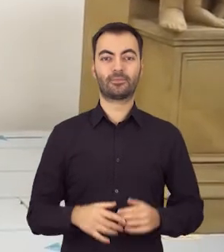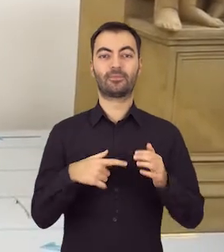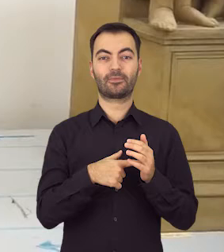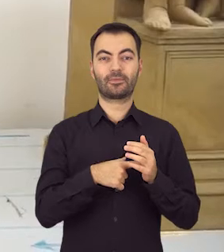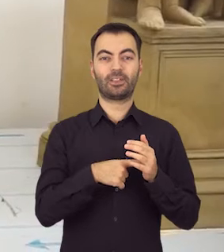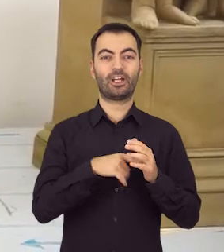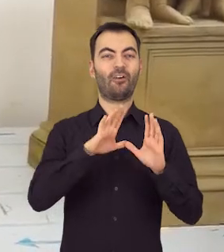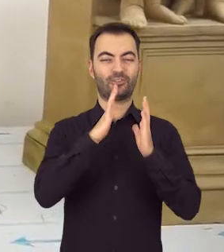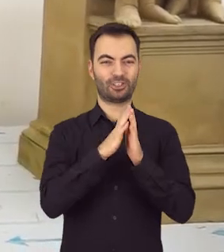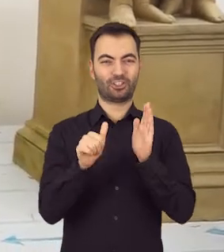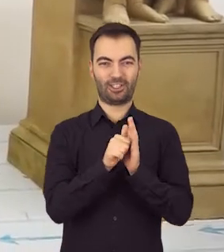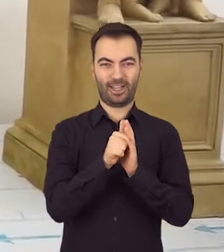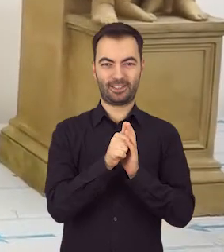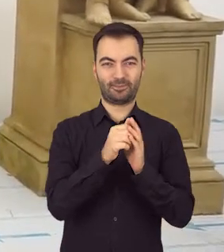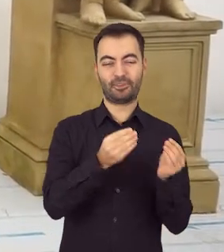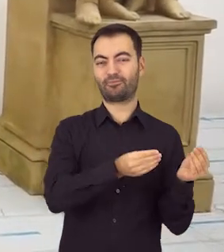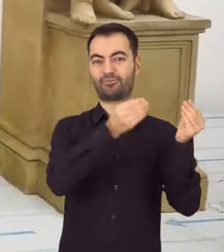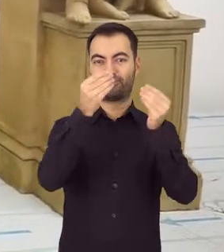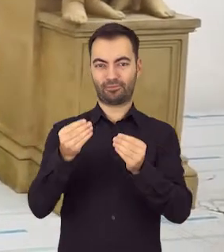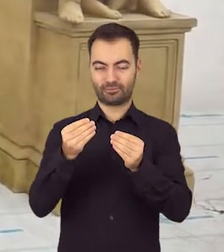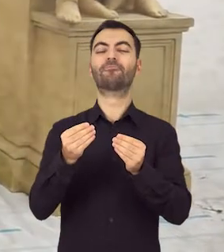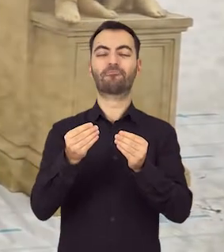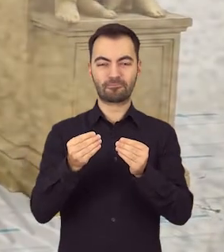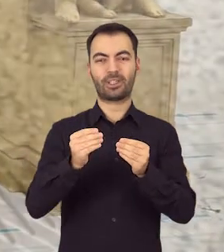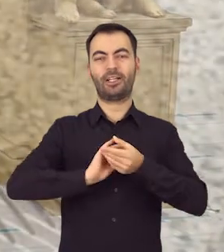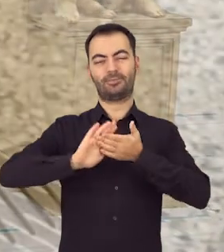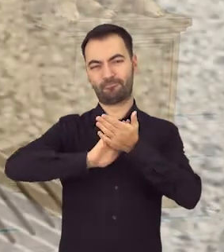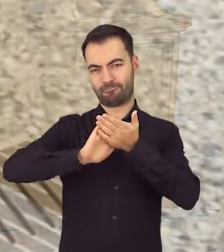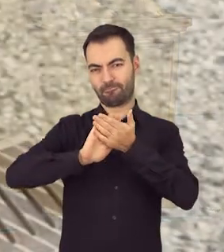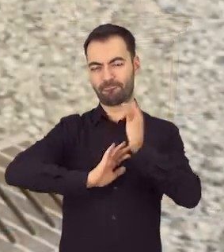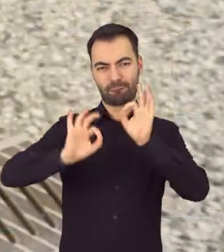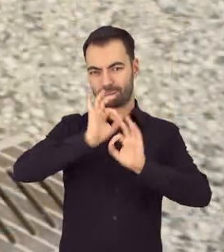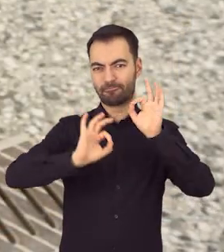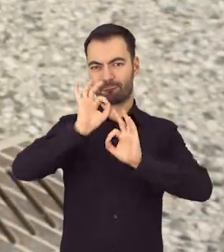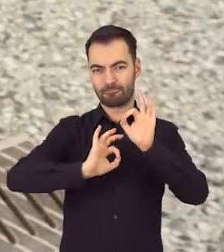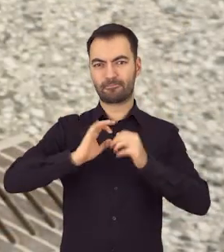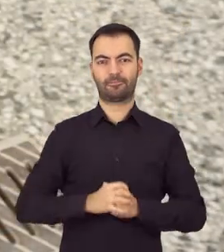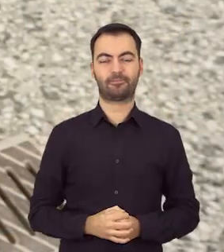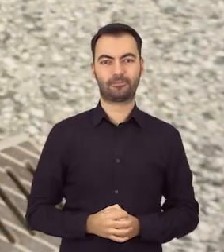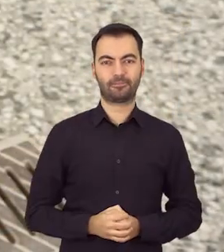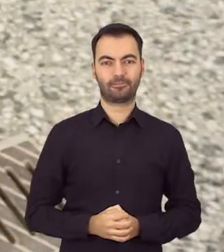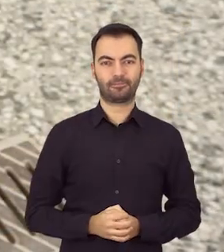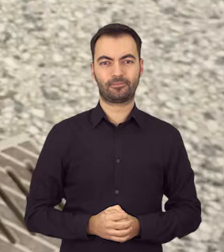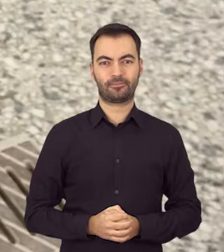Po zdemontowaniu rzeźb przeprowadzono niezbędne zabiegi konserwatorskie.